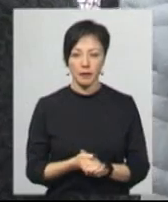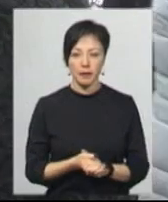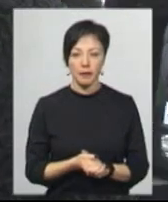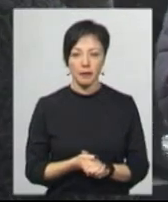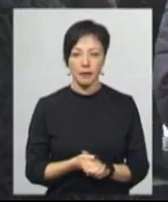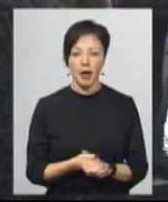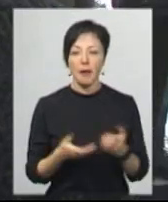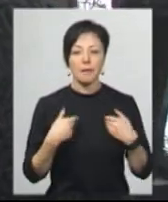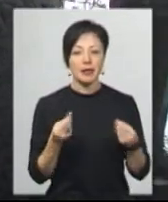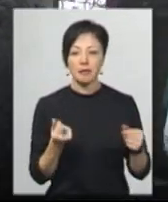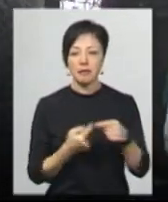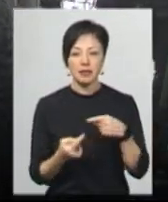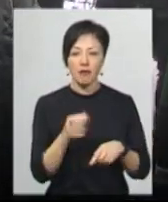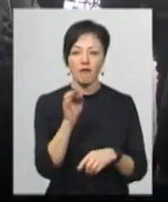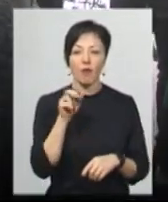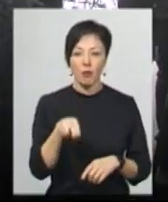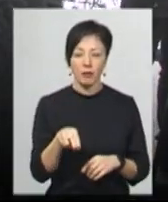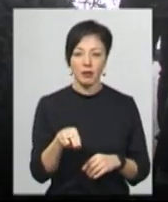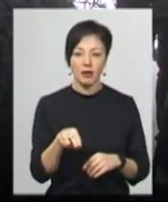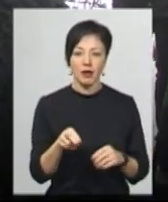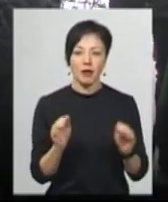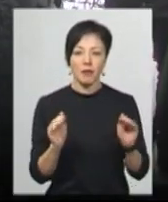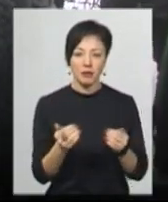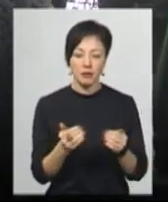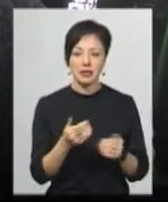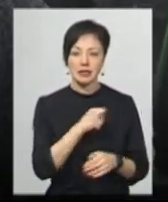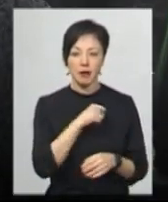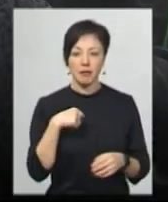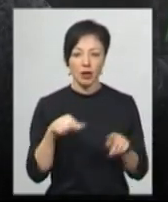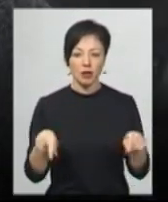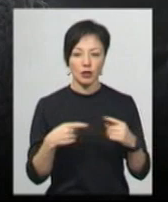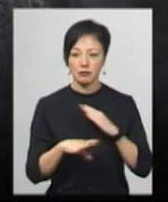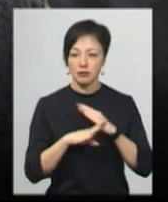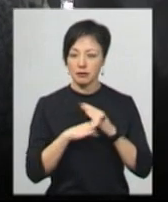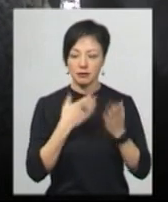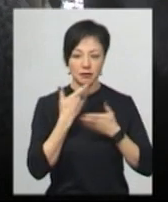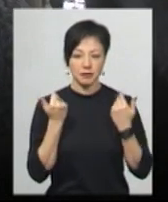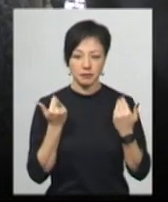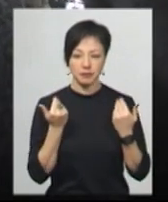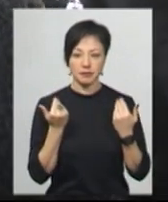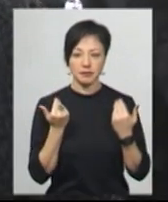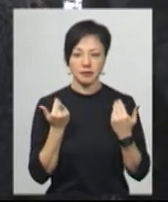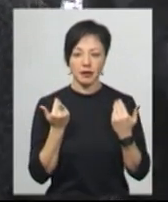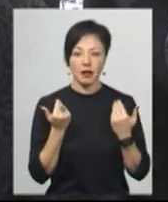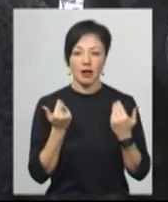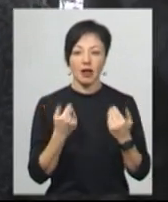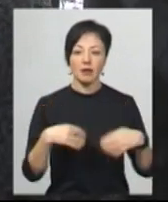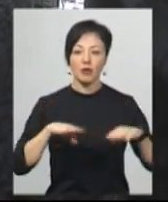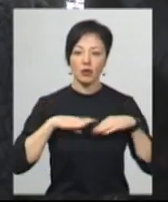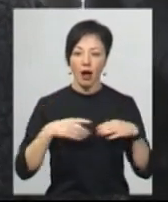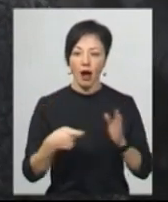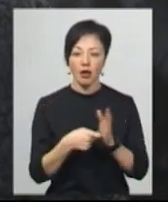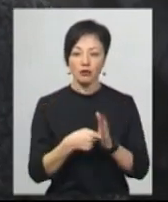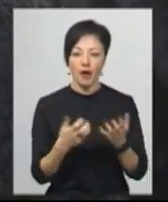ми підприємці. Ми організуємо свою працю самі. Нам ніхто не допомагав. Я хочу, розумієте, нам запропонують касові